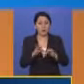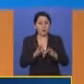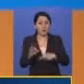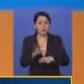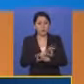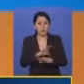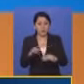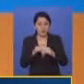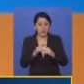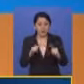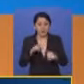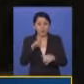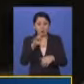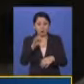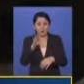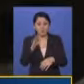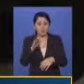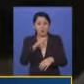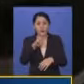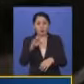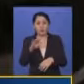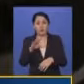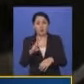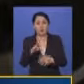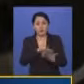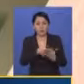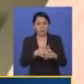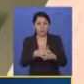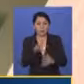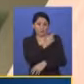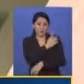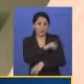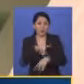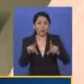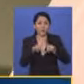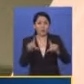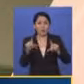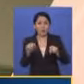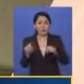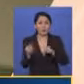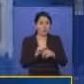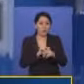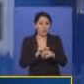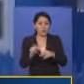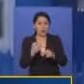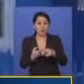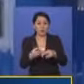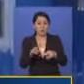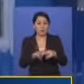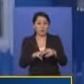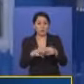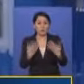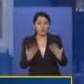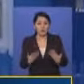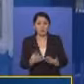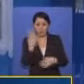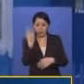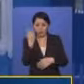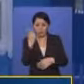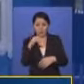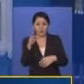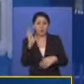дамып келеді. Биыл Петерфельд, Боголюбова және Знаменское ауылдарындағы медициналық мекемелер жөндеуден өткізілді. Сондай-ақ тұрғындар сапалы ауызсумен